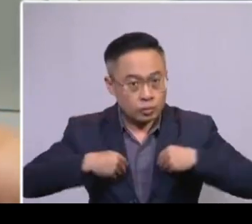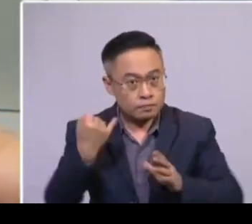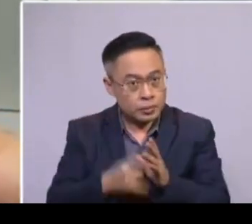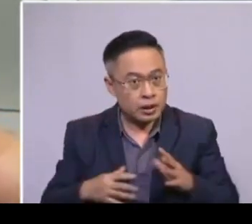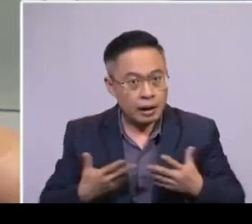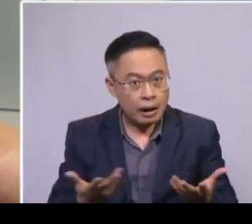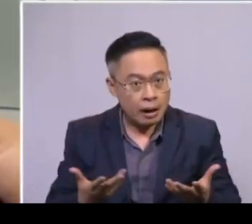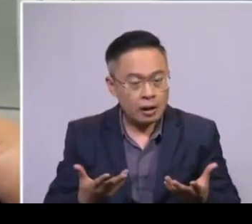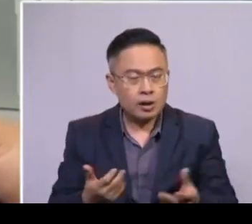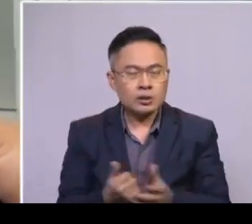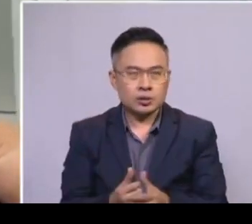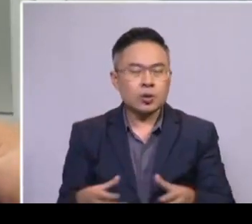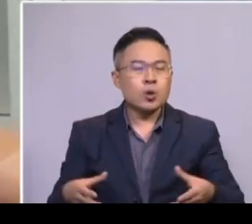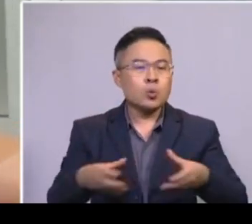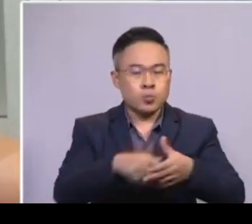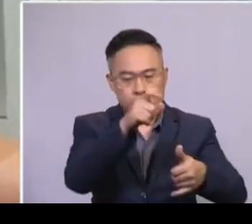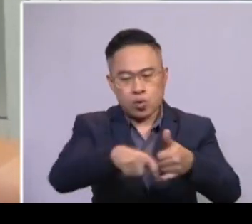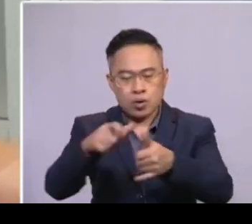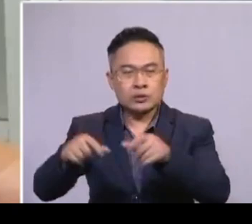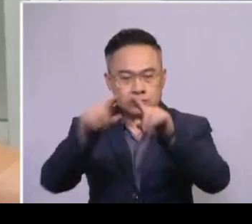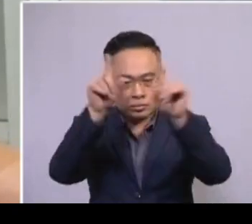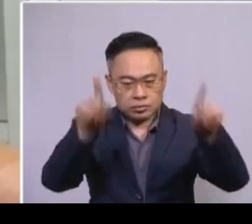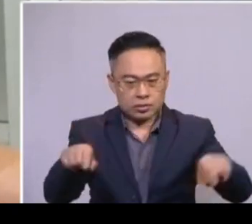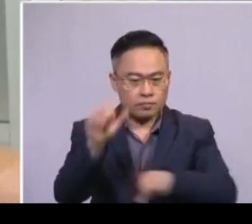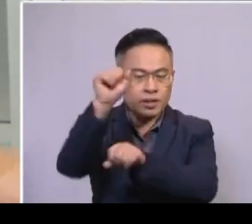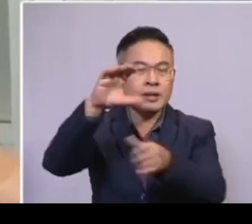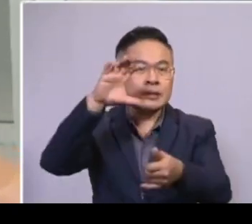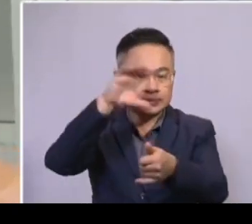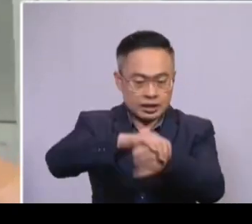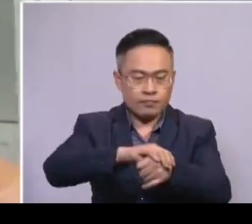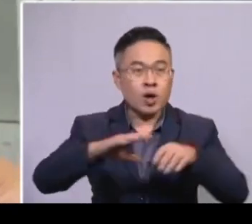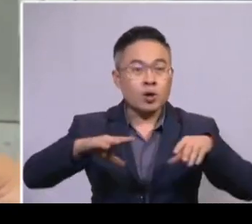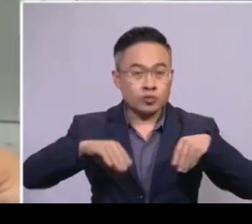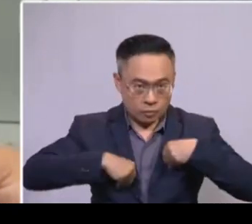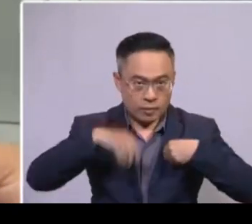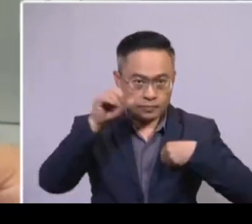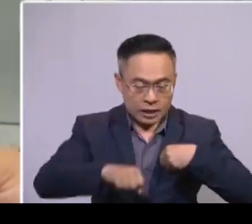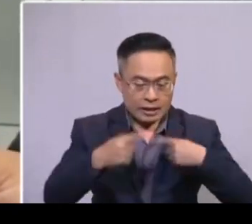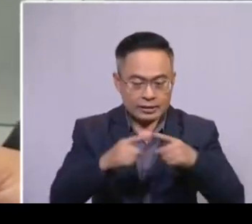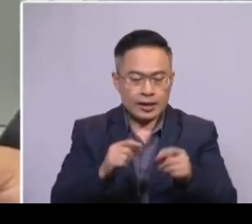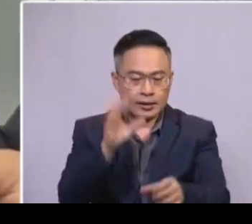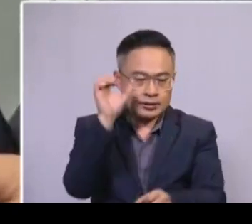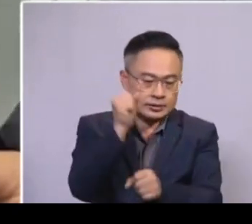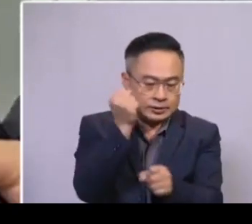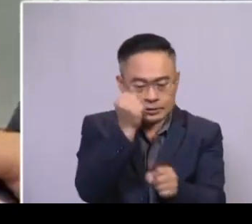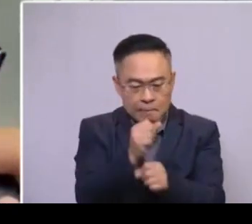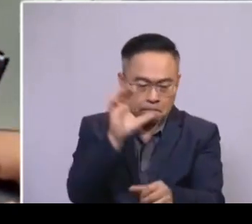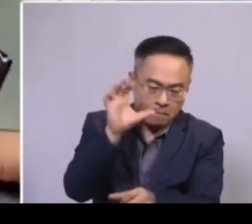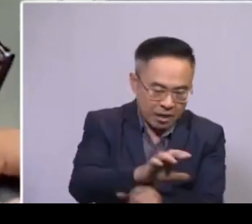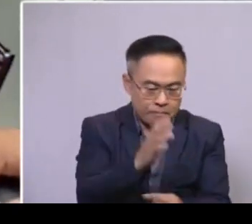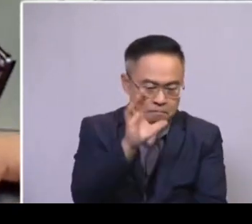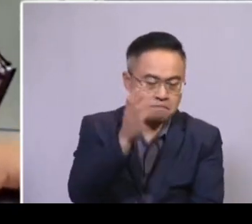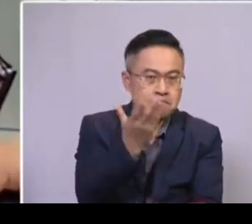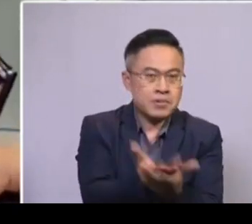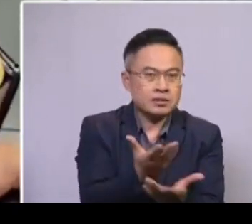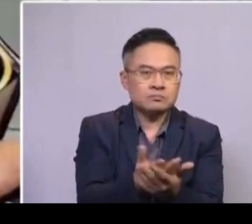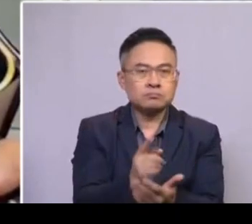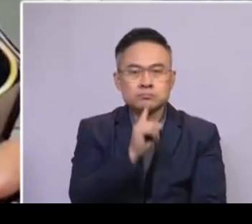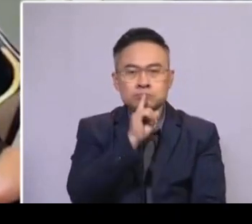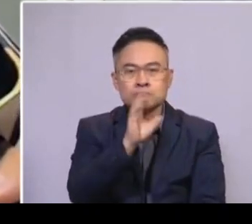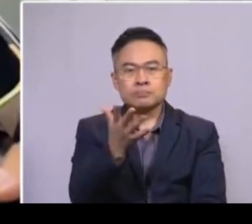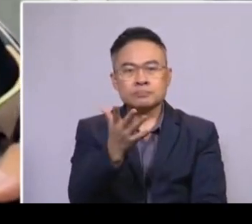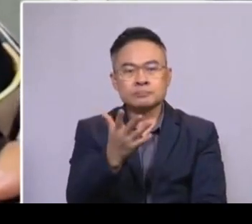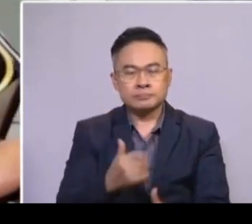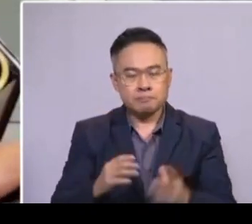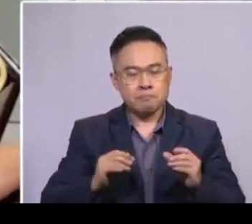แสดงว่าเขาปฏิเสธก็เป็นเป็นสิ่งของของผู้ต้องหาที่จะให้การใดๆก็ได้ครับเขายอมรับด้วย